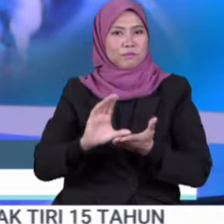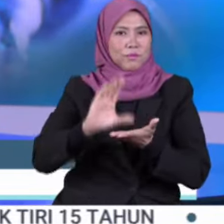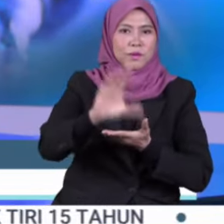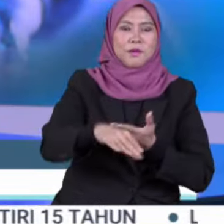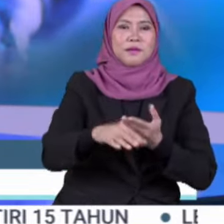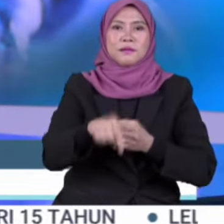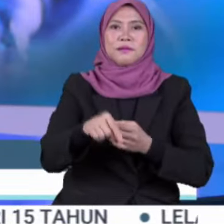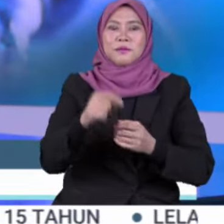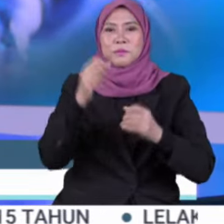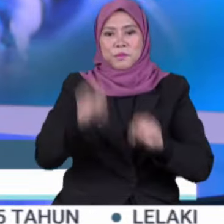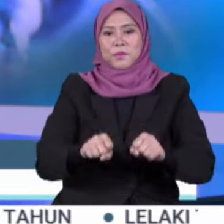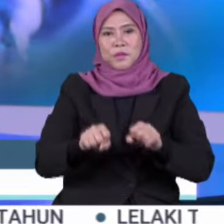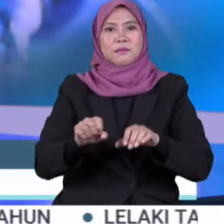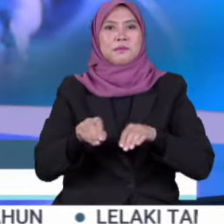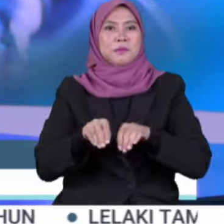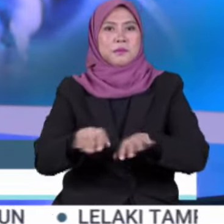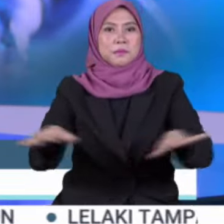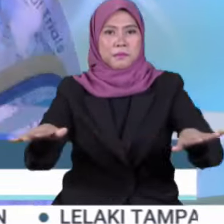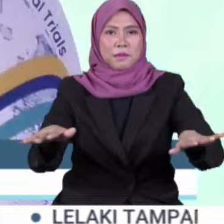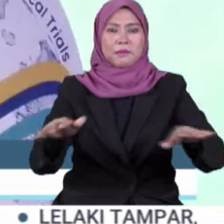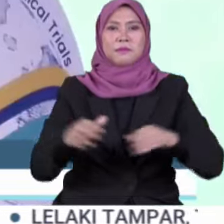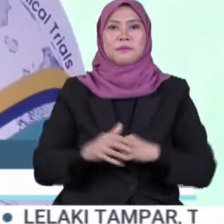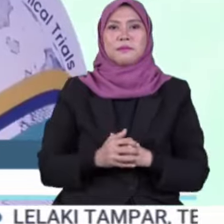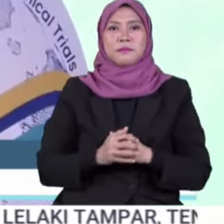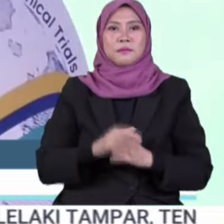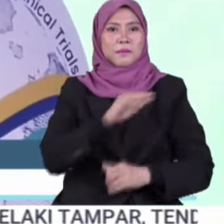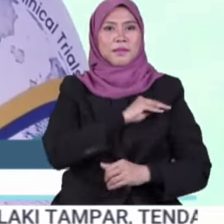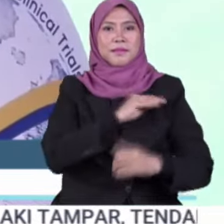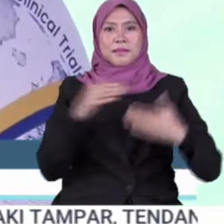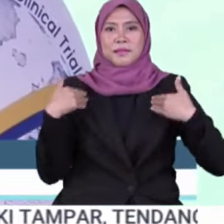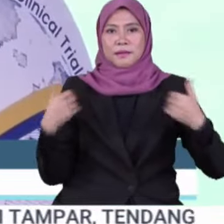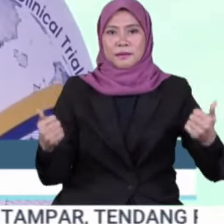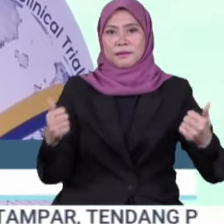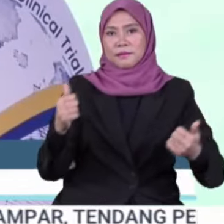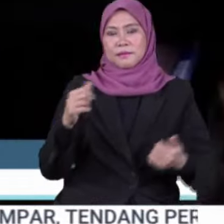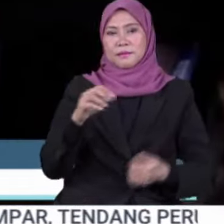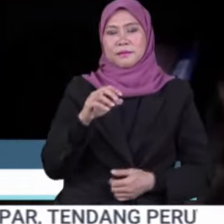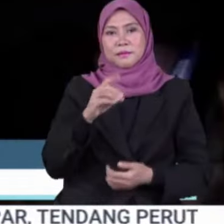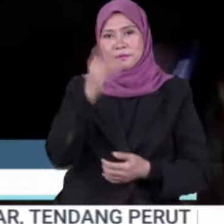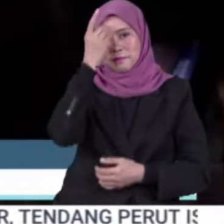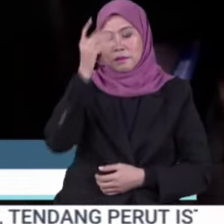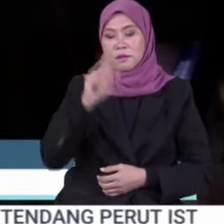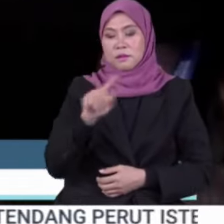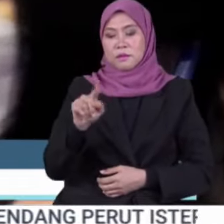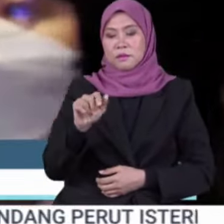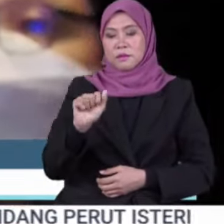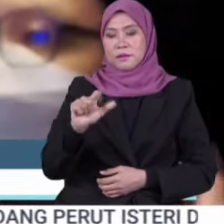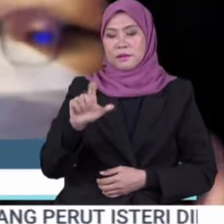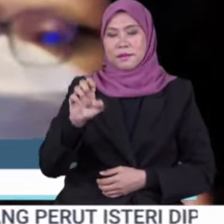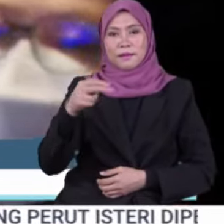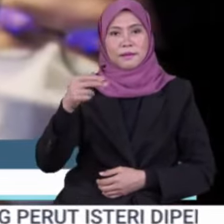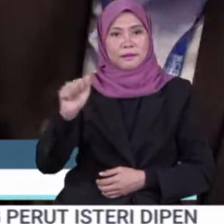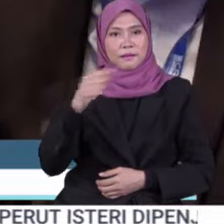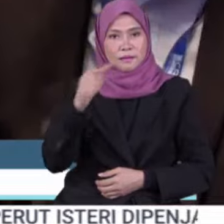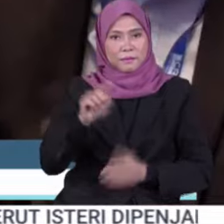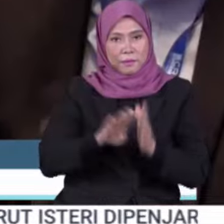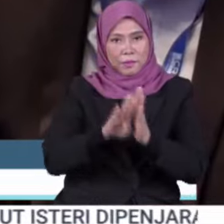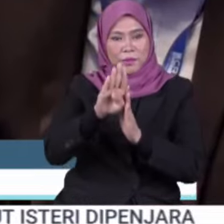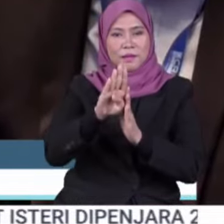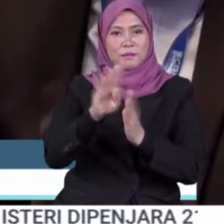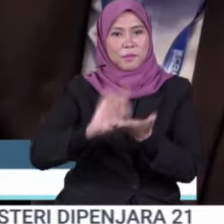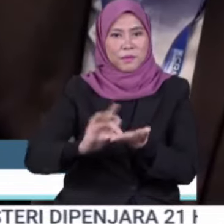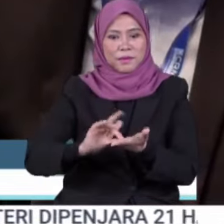yang berupaya dikembangkan. Menurut Menteri Kesihatan Dr. Zaliha Mustafa, ia menyumbang kepada pembangunan perubatan, sains